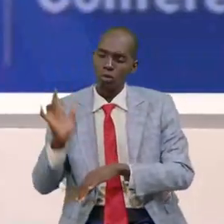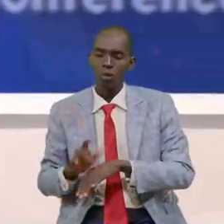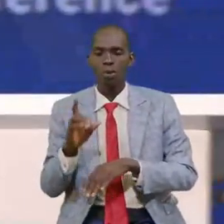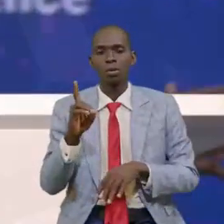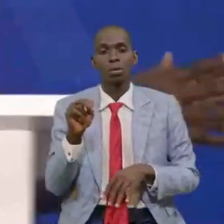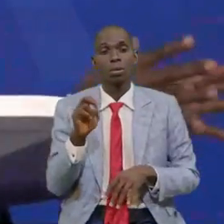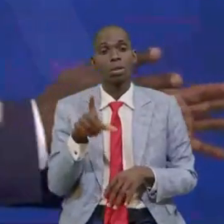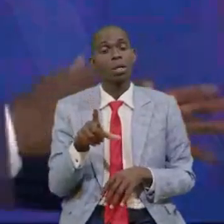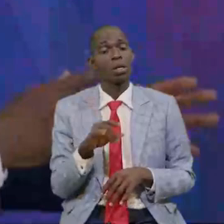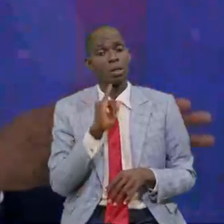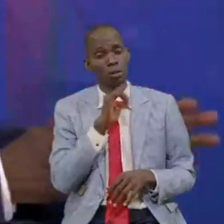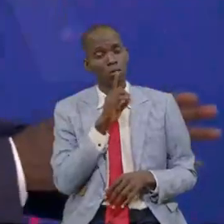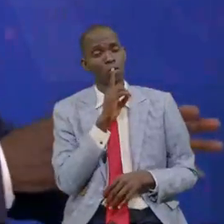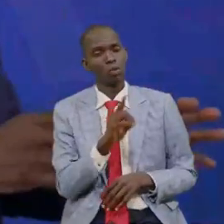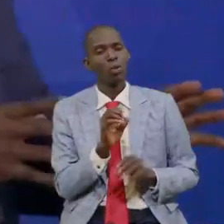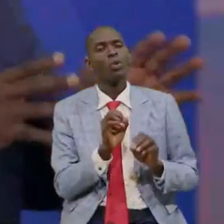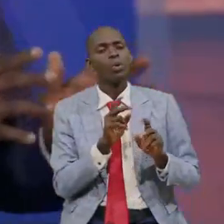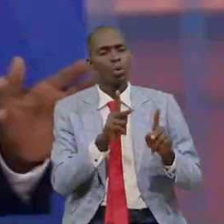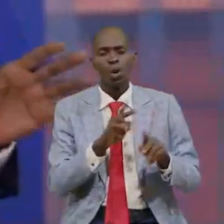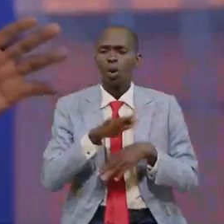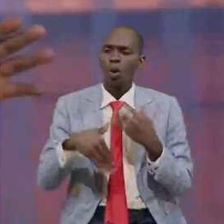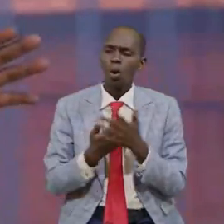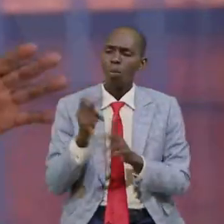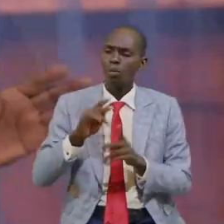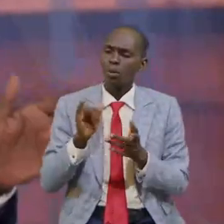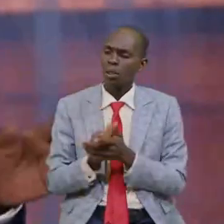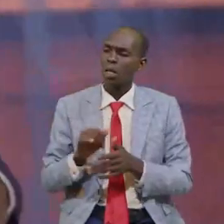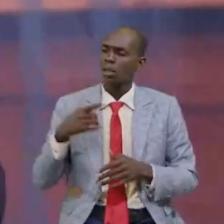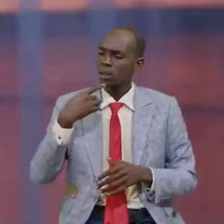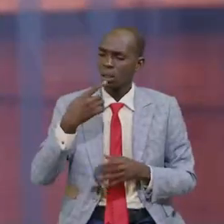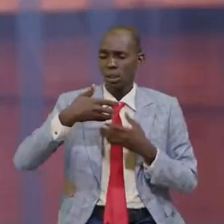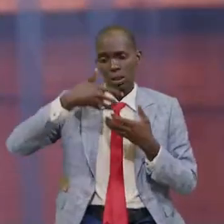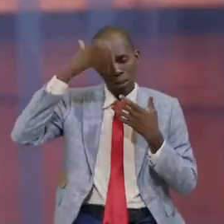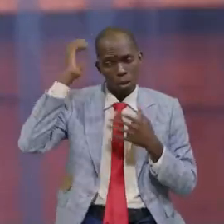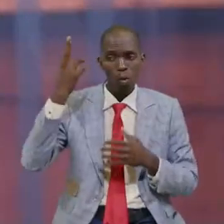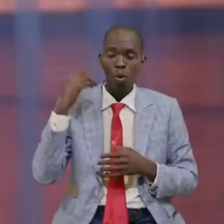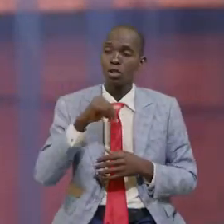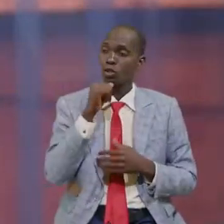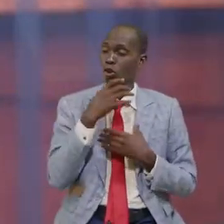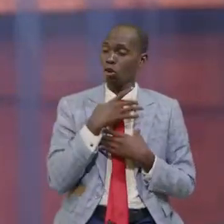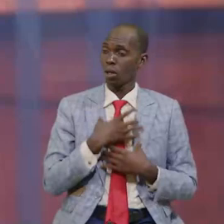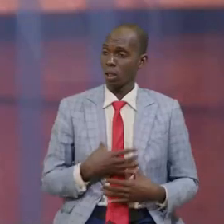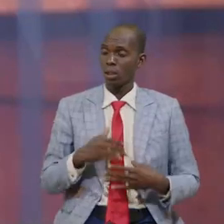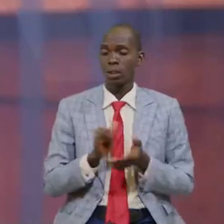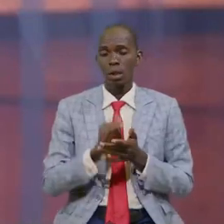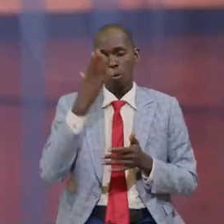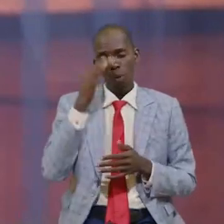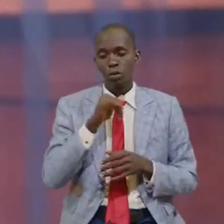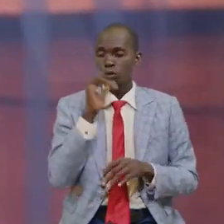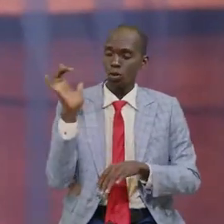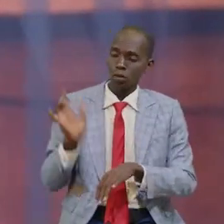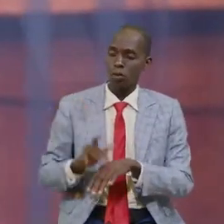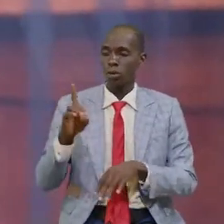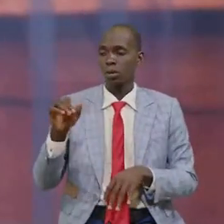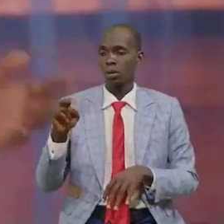Daniel. D'accord. Tous ces gens-là qui ont dit, les lions n'avaient pas faim. C'est pourquoi ils n'ont pas dévoré Daniel. Est-ce que tu